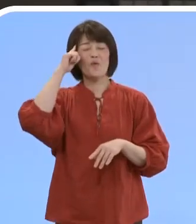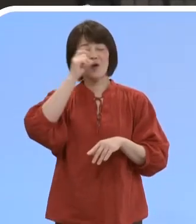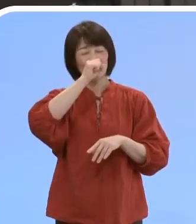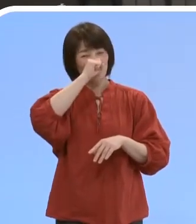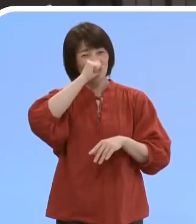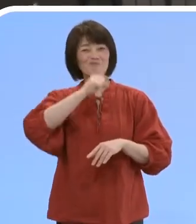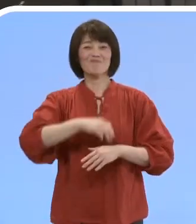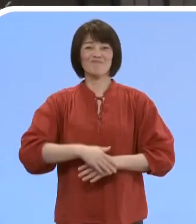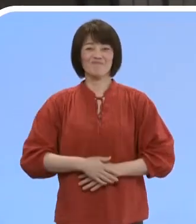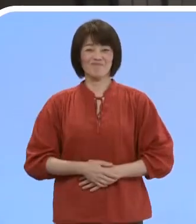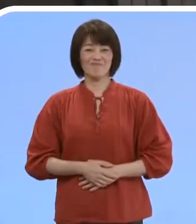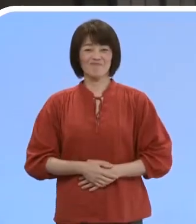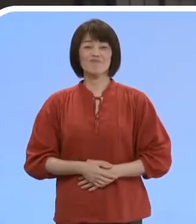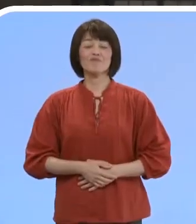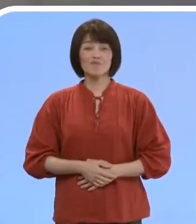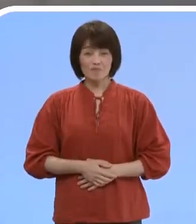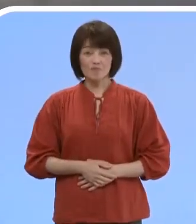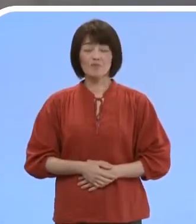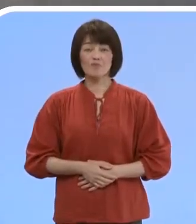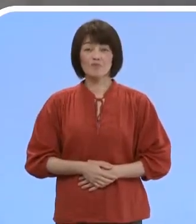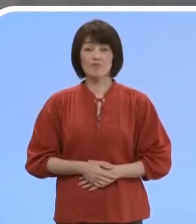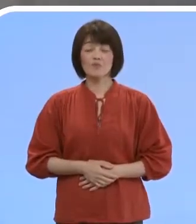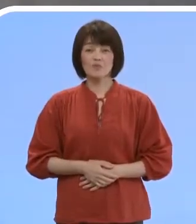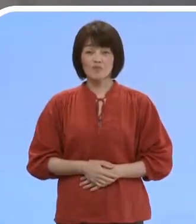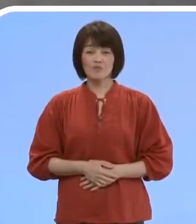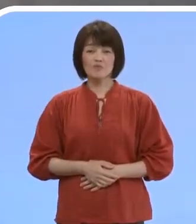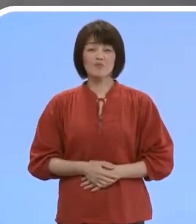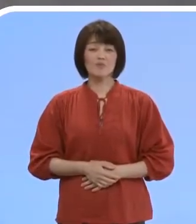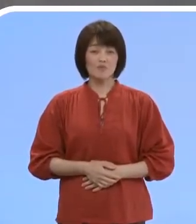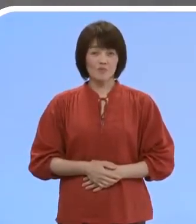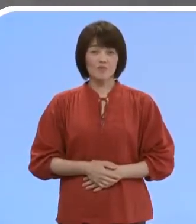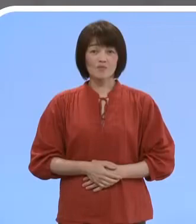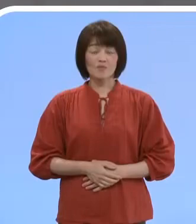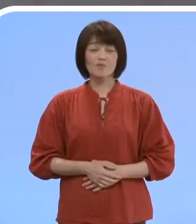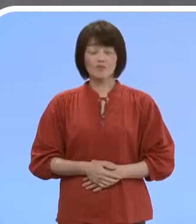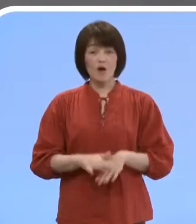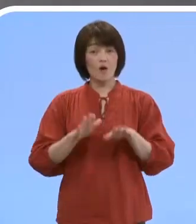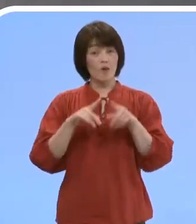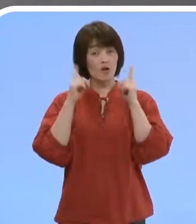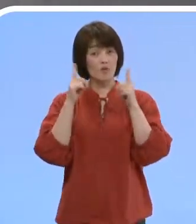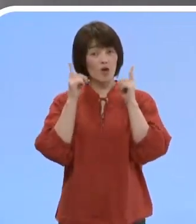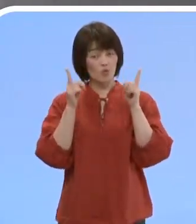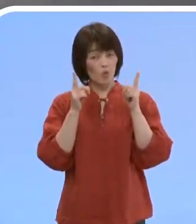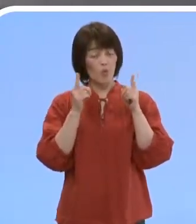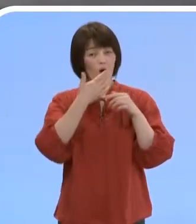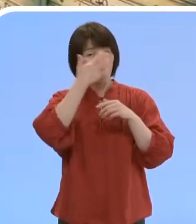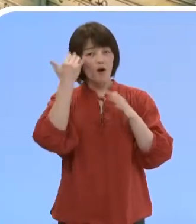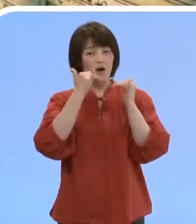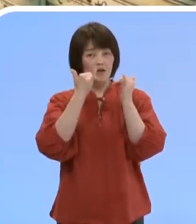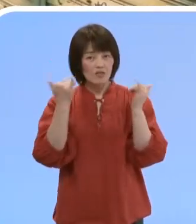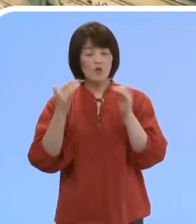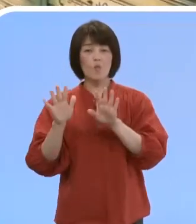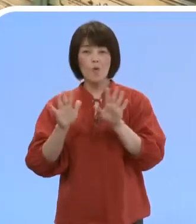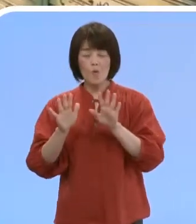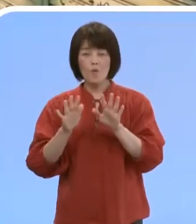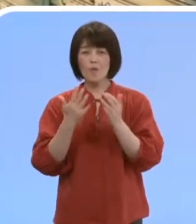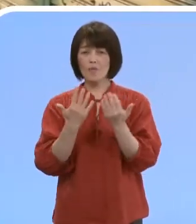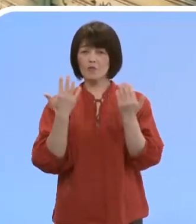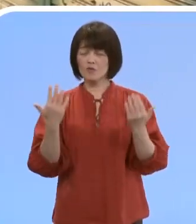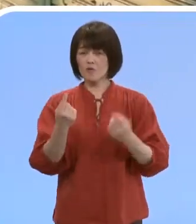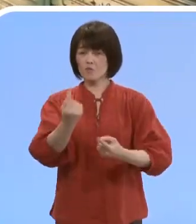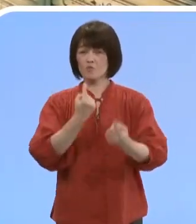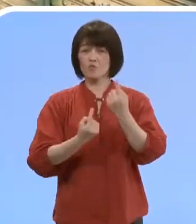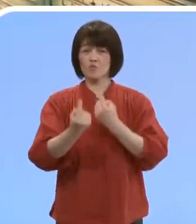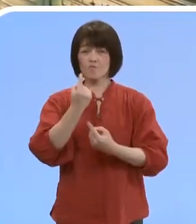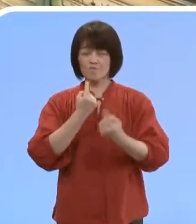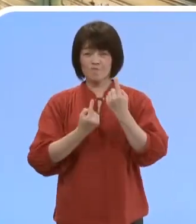かなと思いました。 若い世代、まあまあ子供来てますけどね、今からこうミキ、あ、